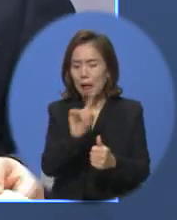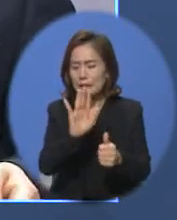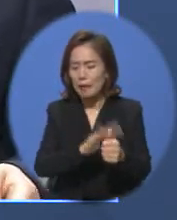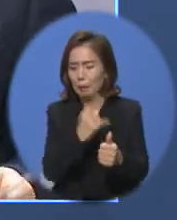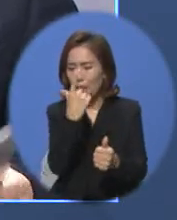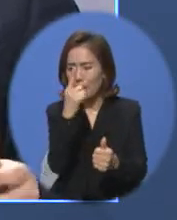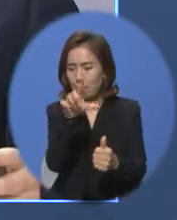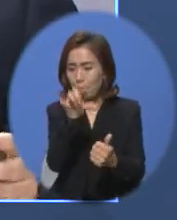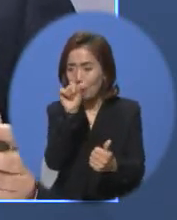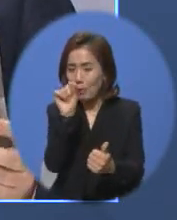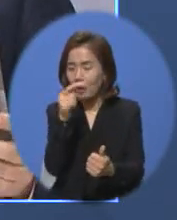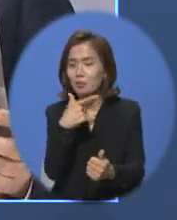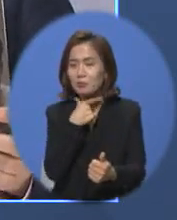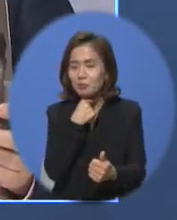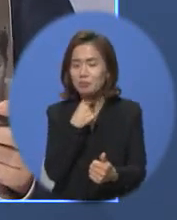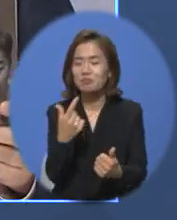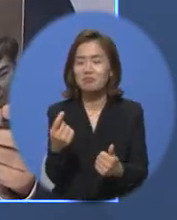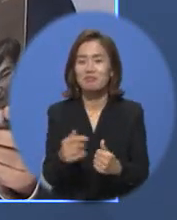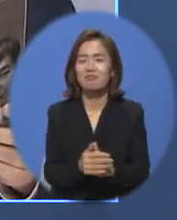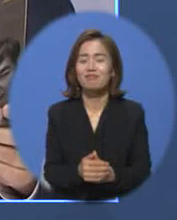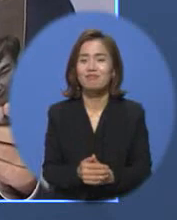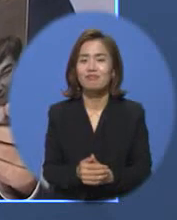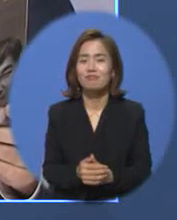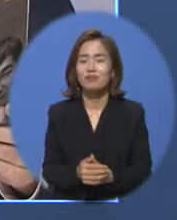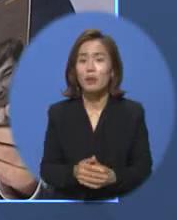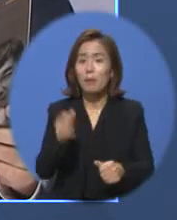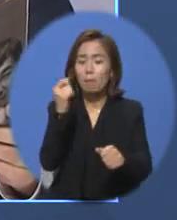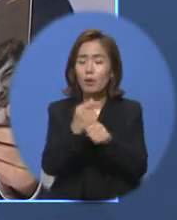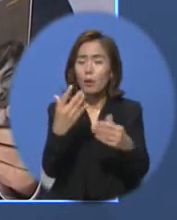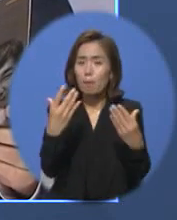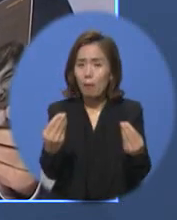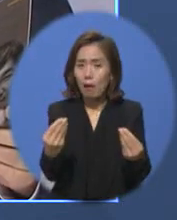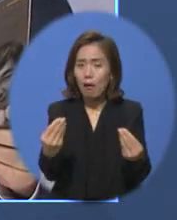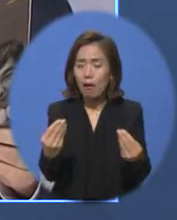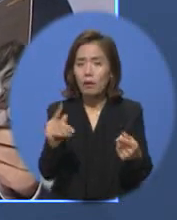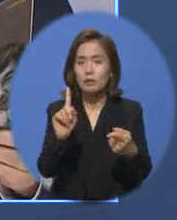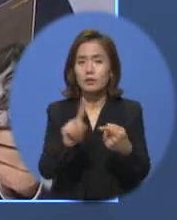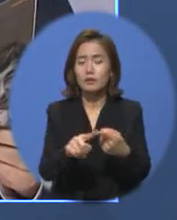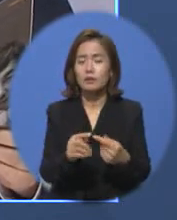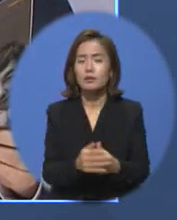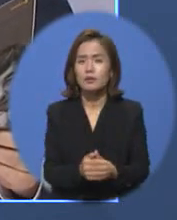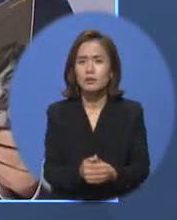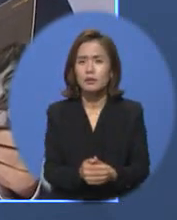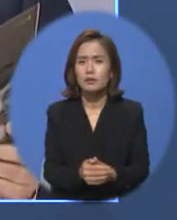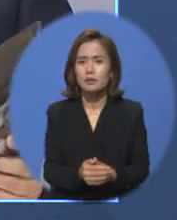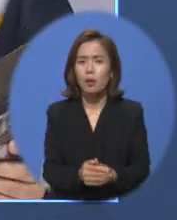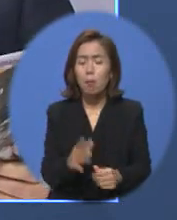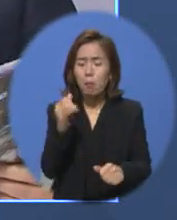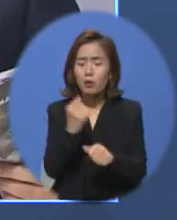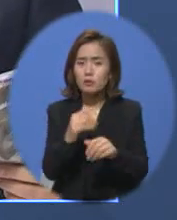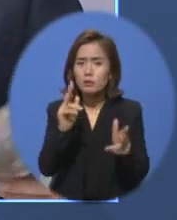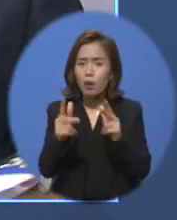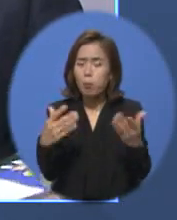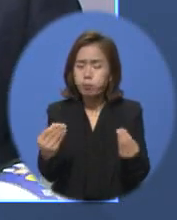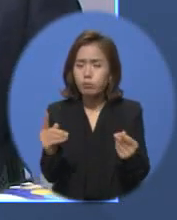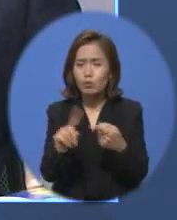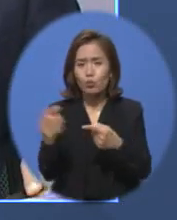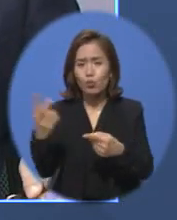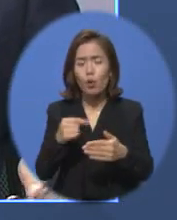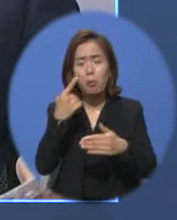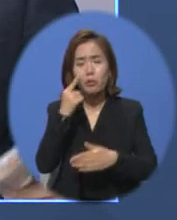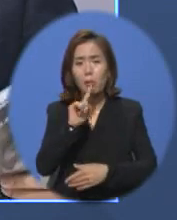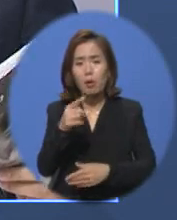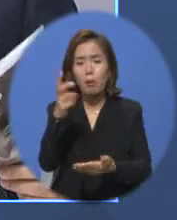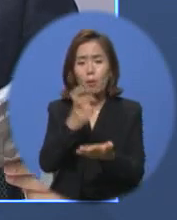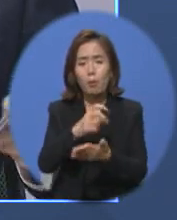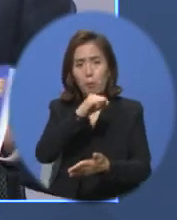흠을찾으려고애쓰는것처럼자꾸뭔가가눈에들어오는것같아요. 하지만세상은원래그런거겠죠. 예를들어,당신은 이미완공된셰어하우스를인수하겠다고계속말씀하시잖아요, 그렇죠?아니면 이미